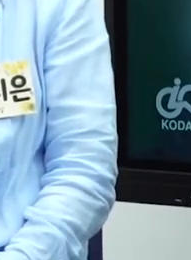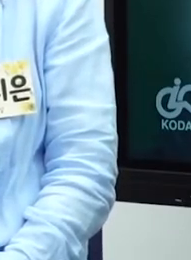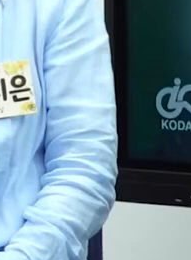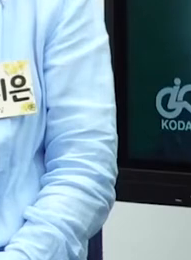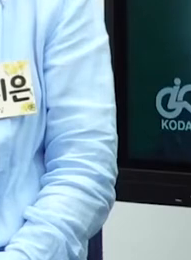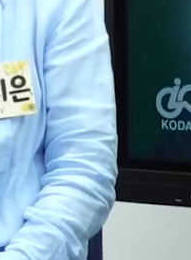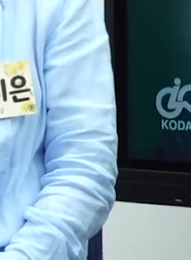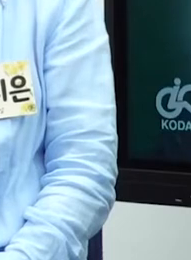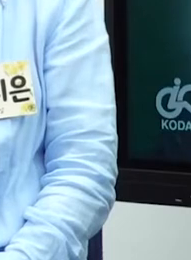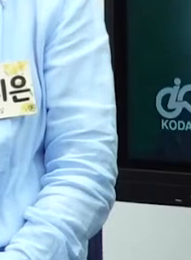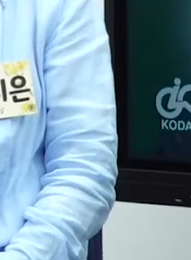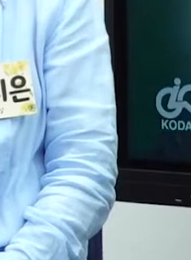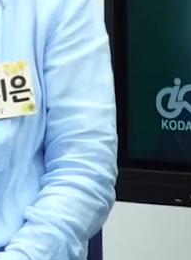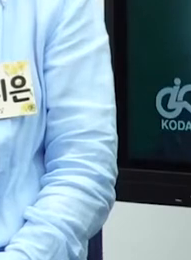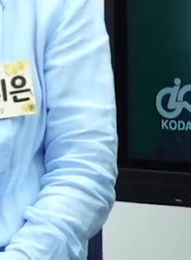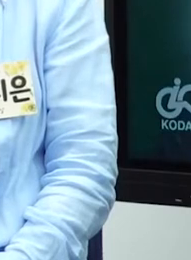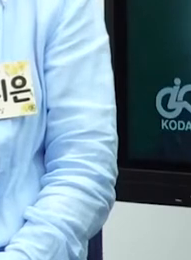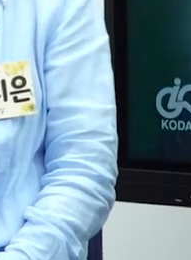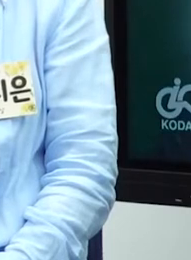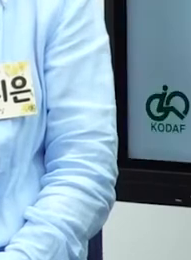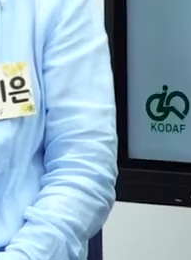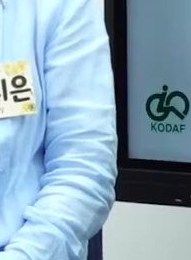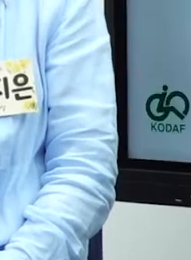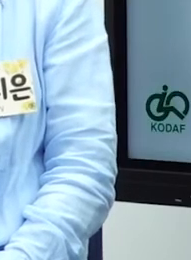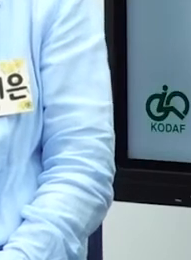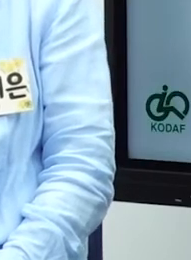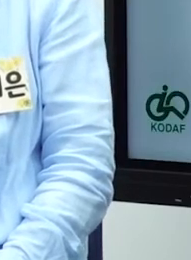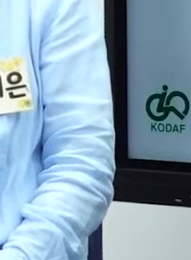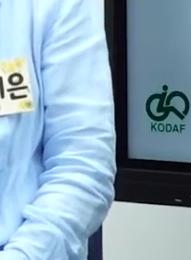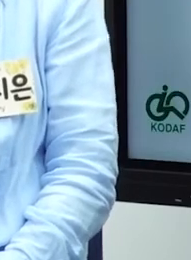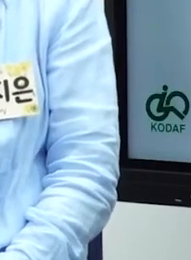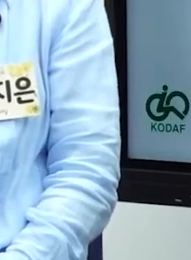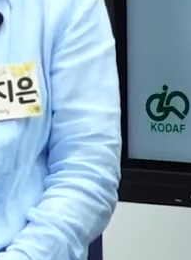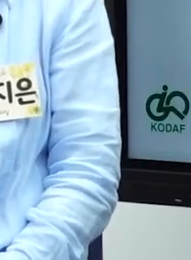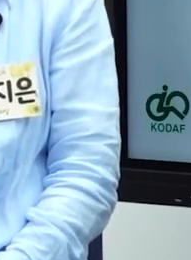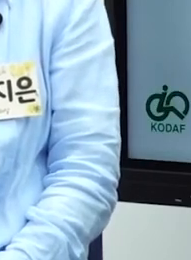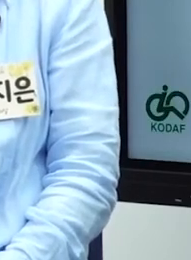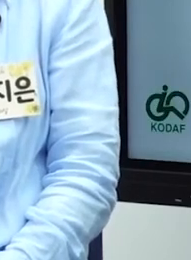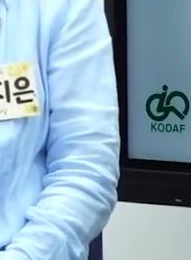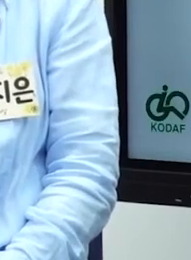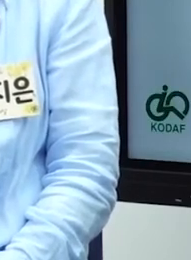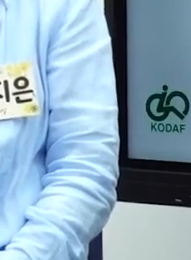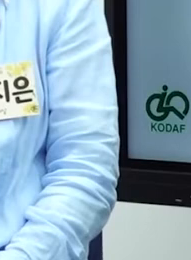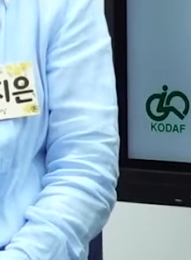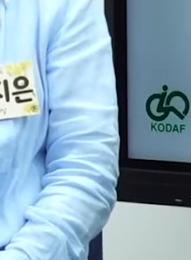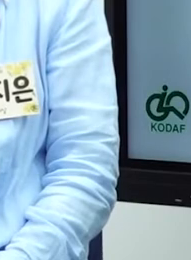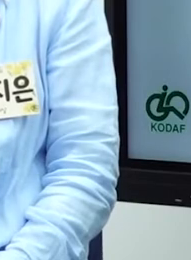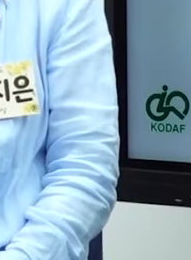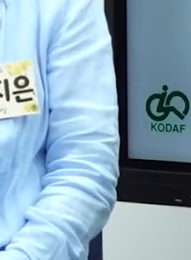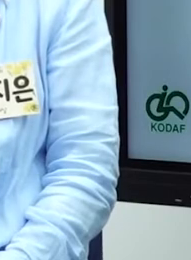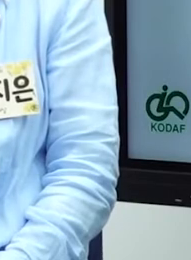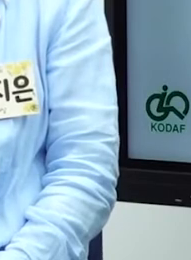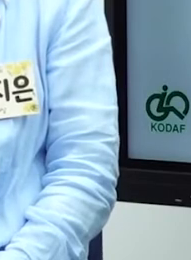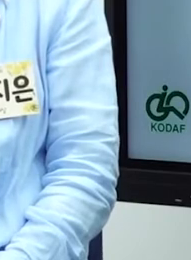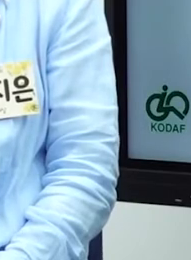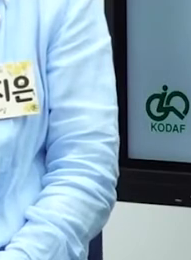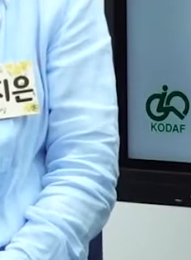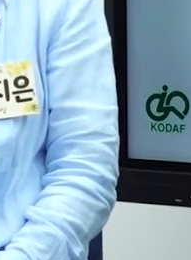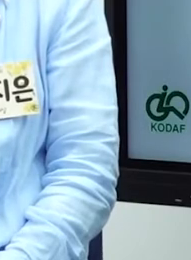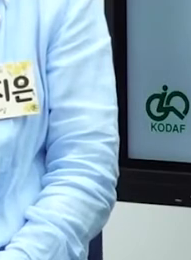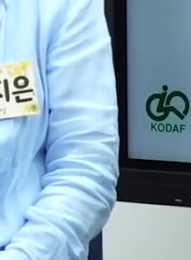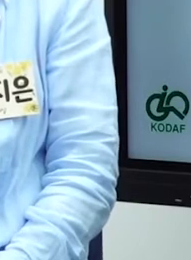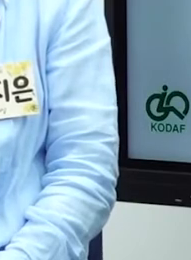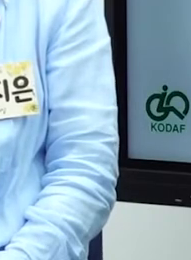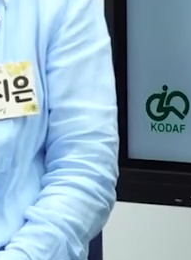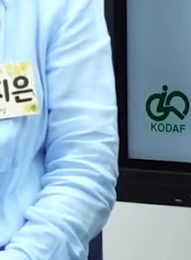모습을 보고 그런 점은 정말 잘 담아냈다. 농사의 안에서 우리가 알게 모르게 이렇게 당하게 되는